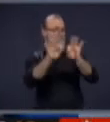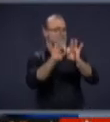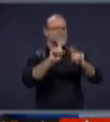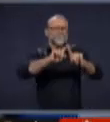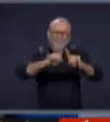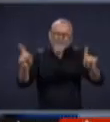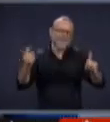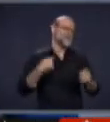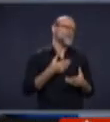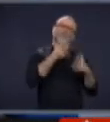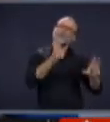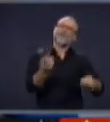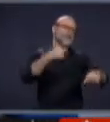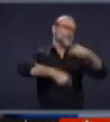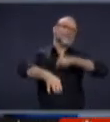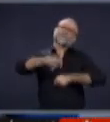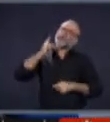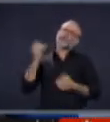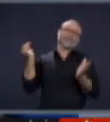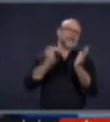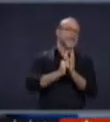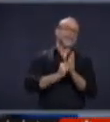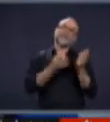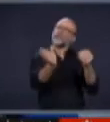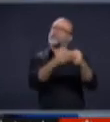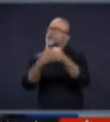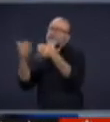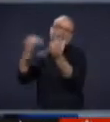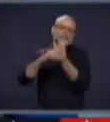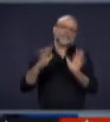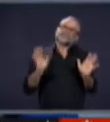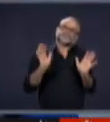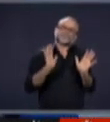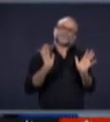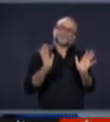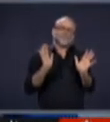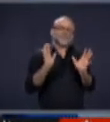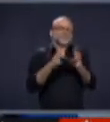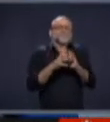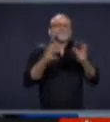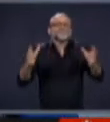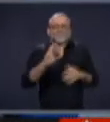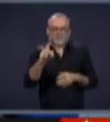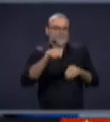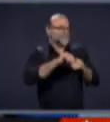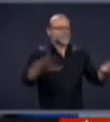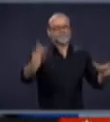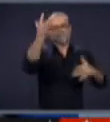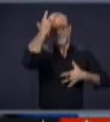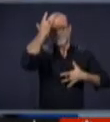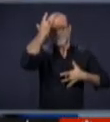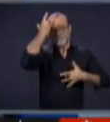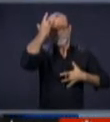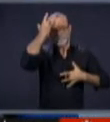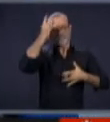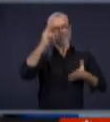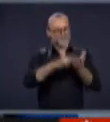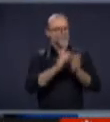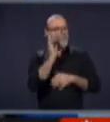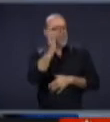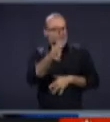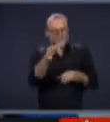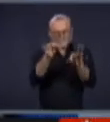aussi. Mais nous ne voulons pas revenir à la situation antérieure parce que ce serait beaucoup trop risqué. Nous